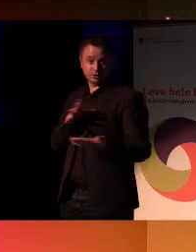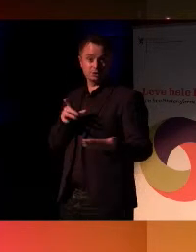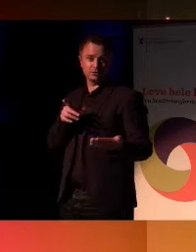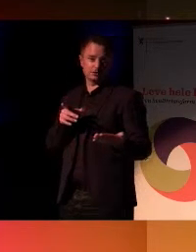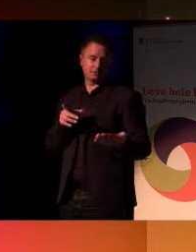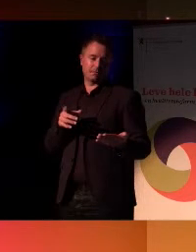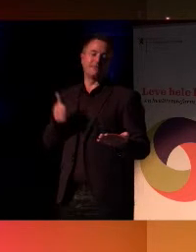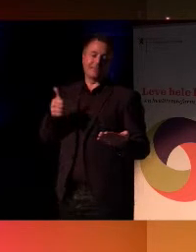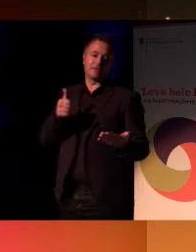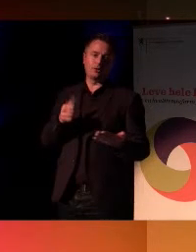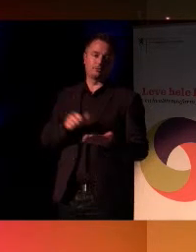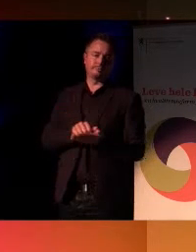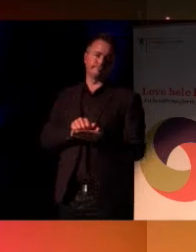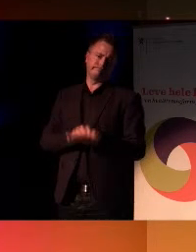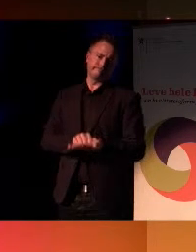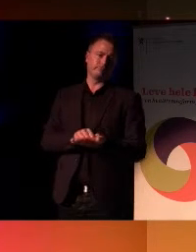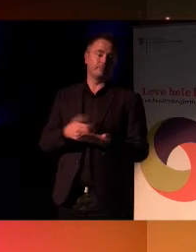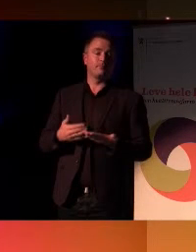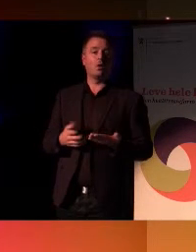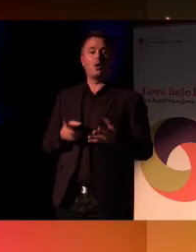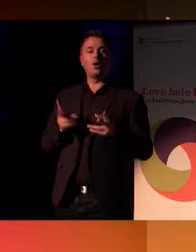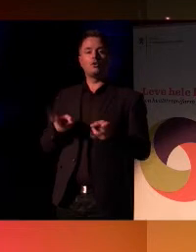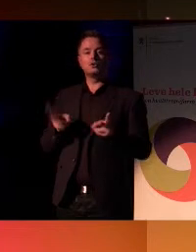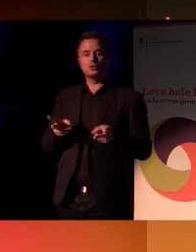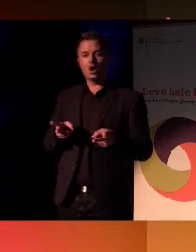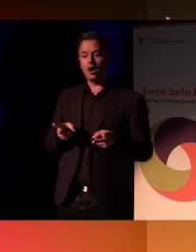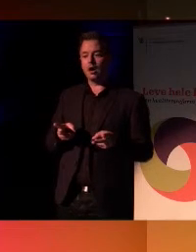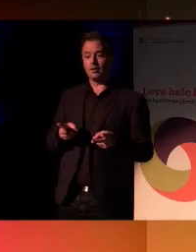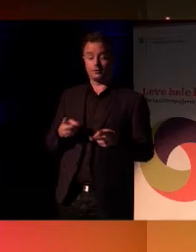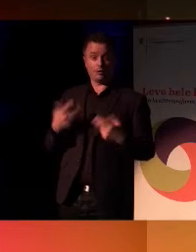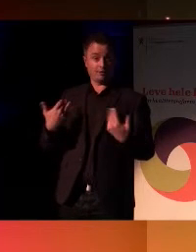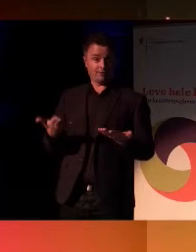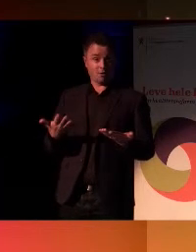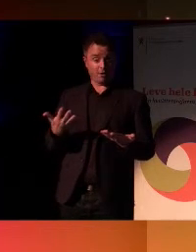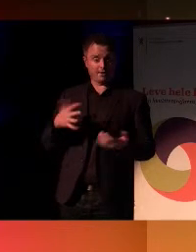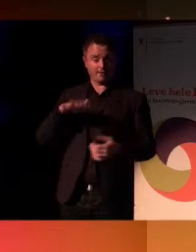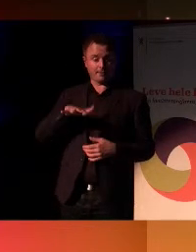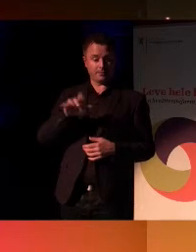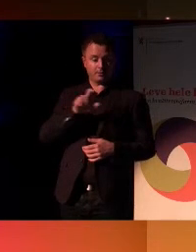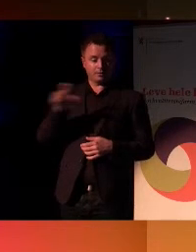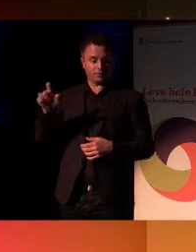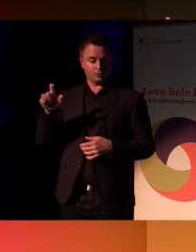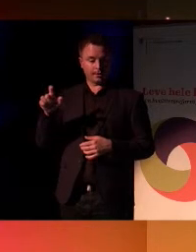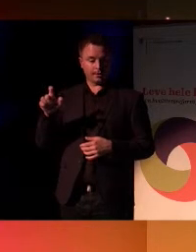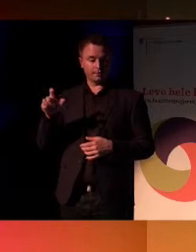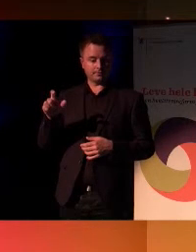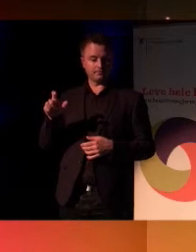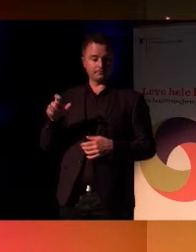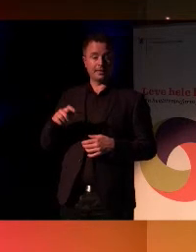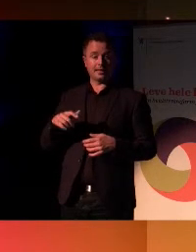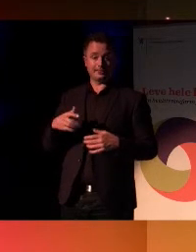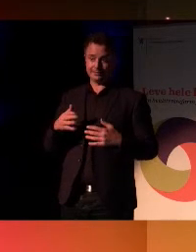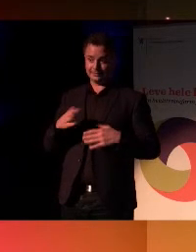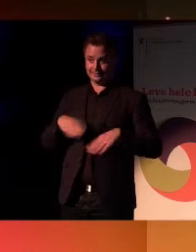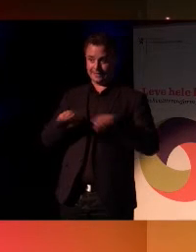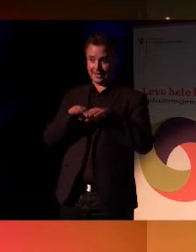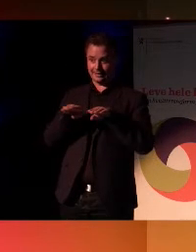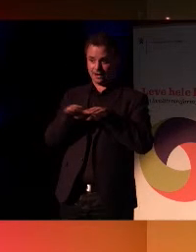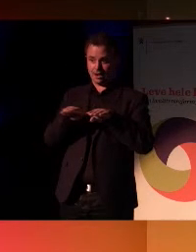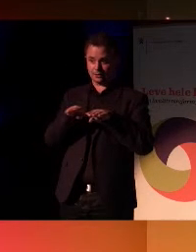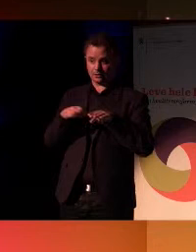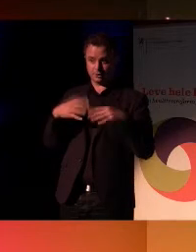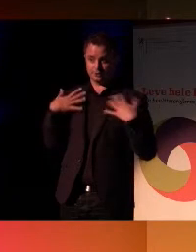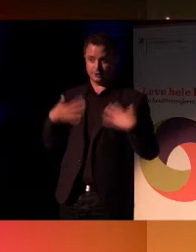får halvparten da 15 uker med trening, tilrettelagt fysisk trening. Og det som dere ser bak her, det er